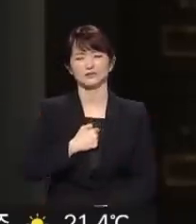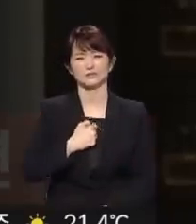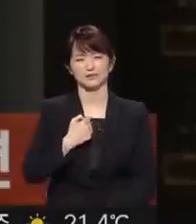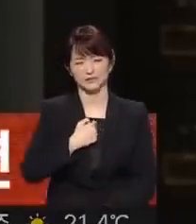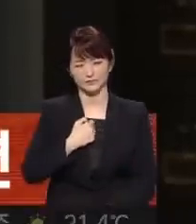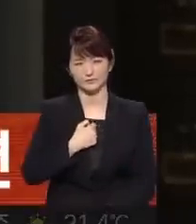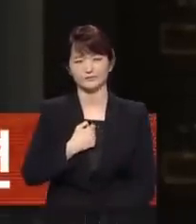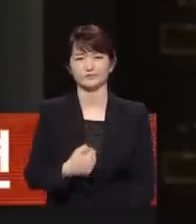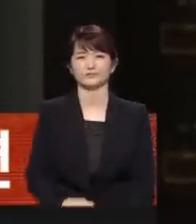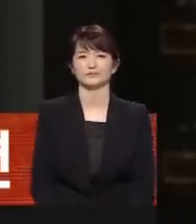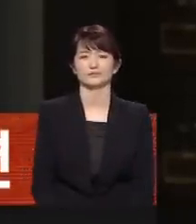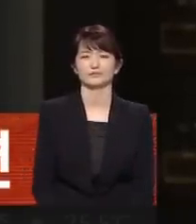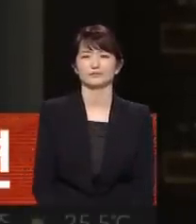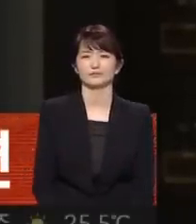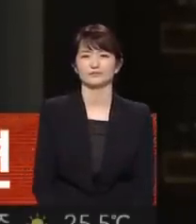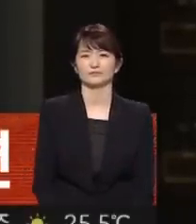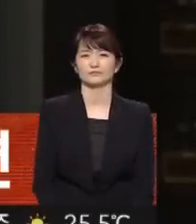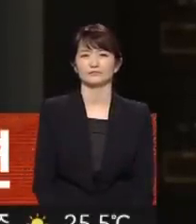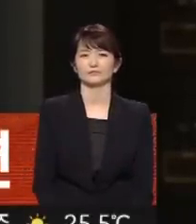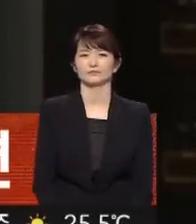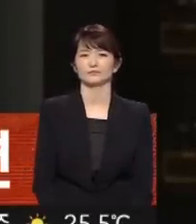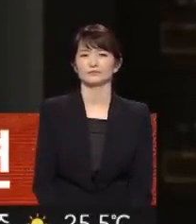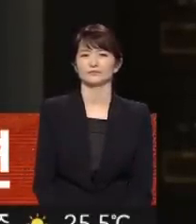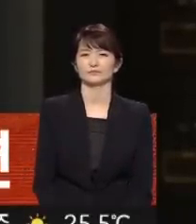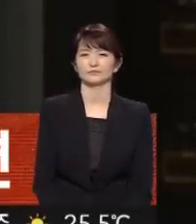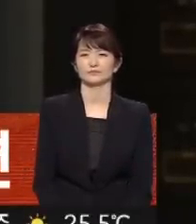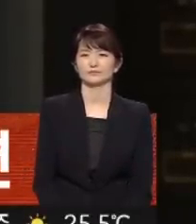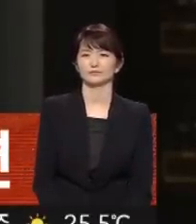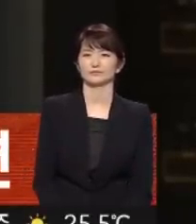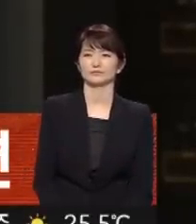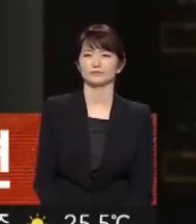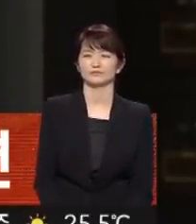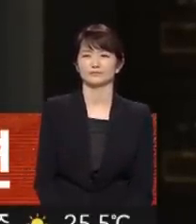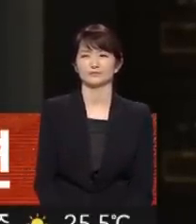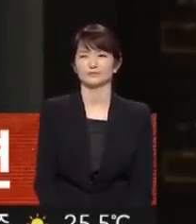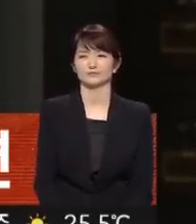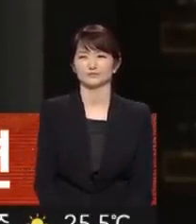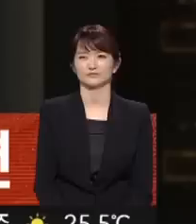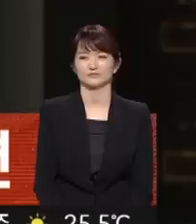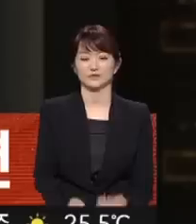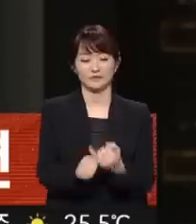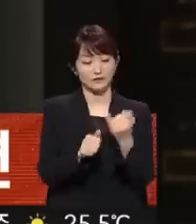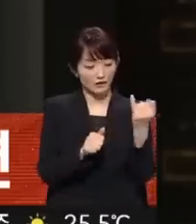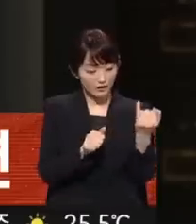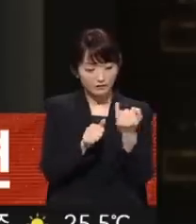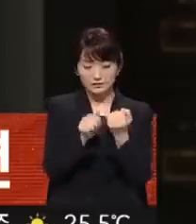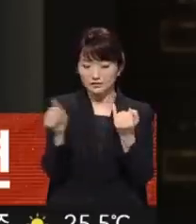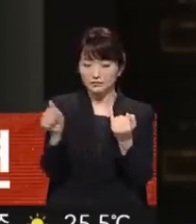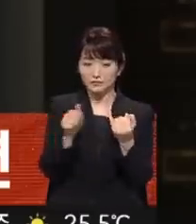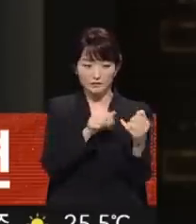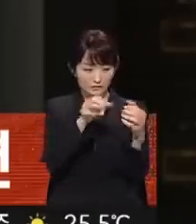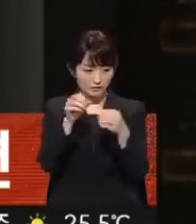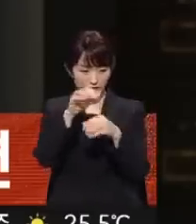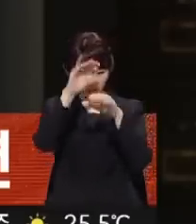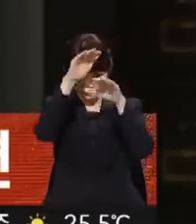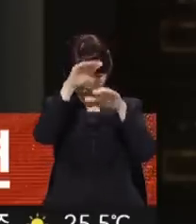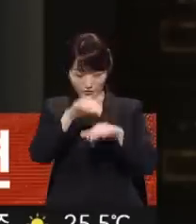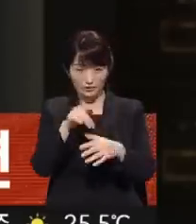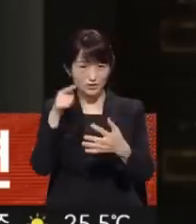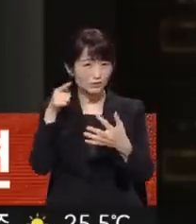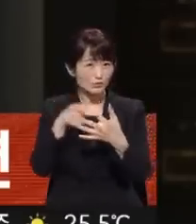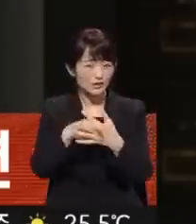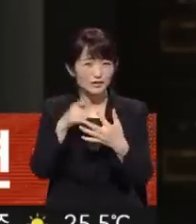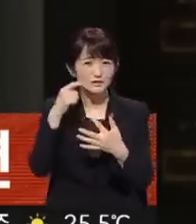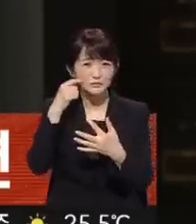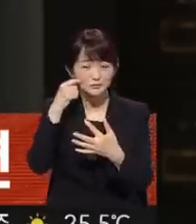우리 박 변호사님 말씀하신 것처럼, 그러니까 약간 이게 시체말로 핀트가 안 맞는다. 대화의 맥락을 파악하지 못하고 전혀